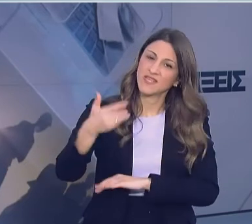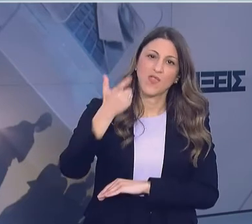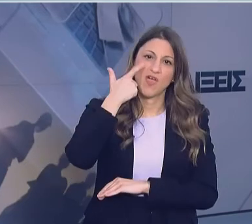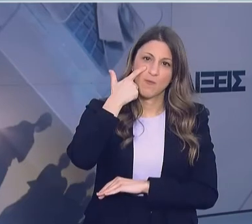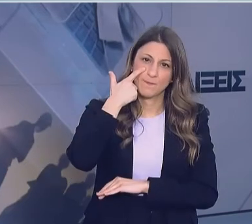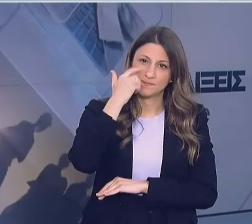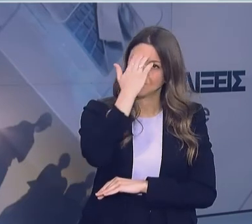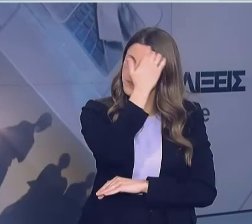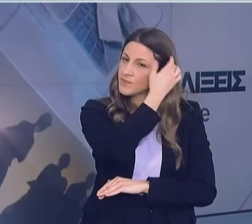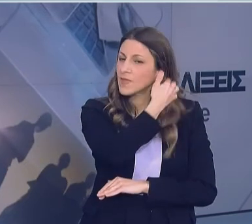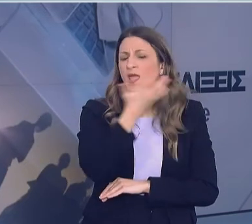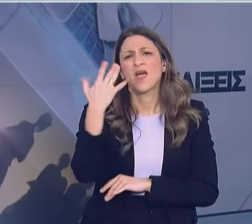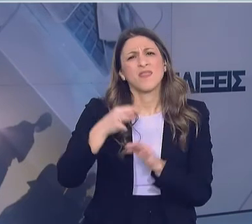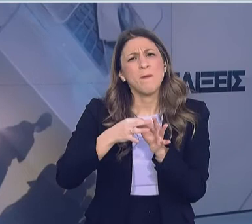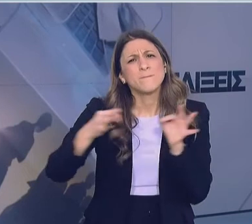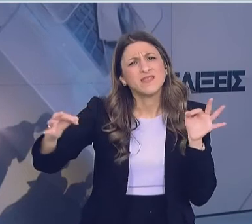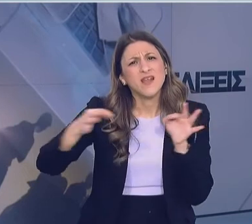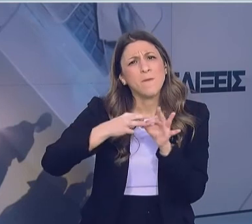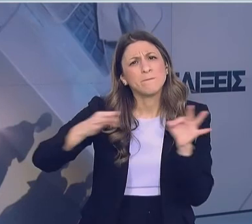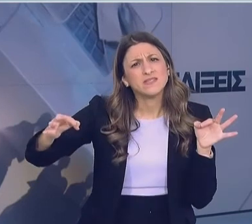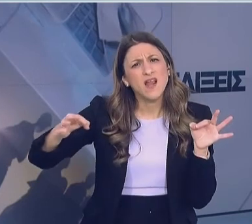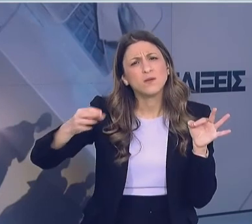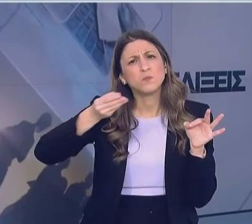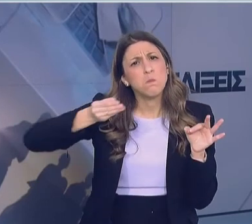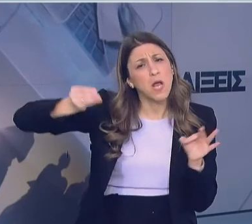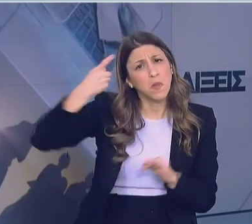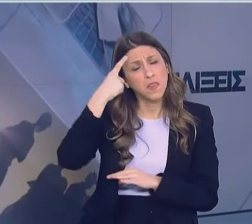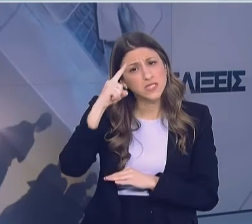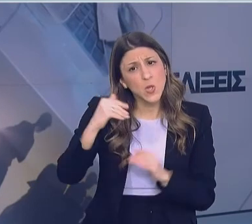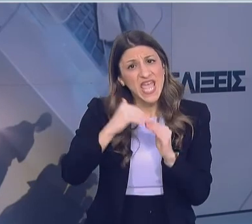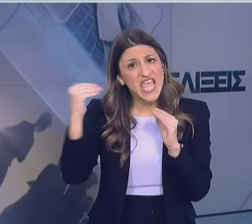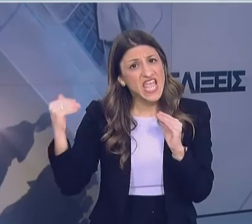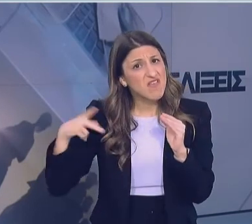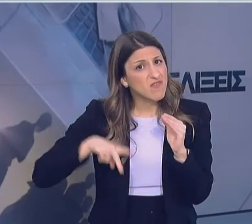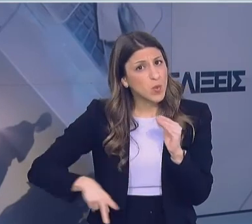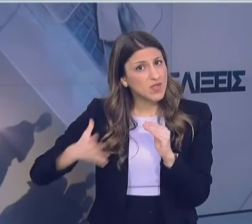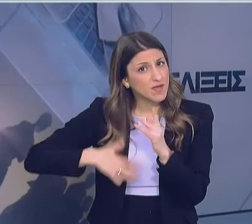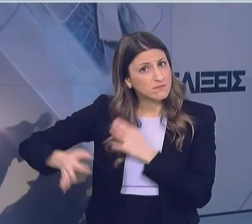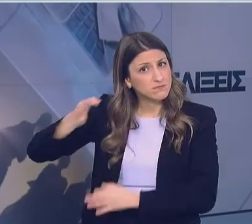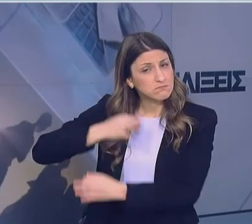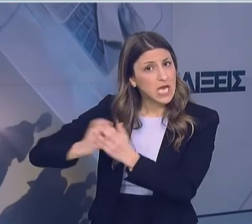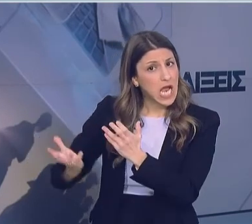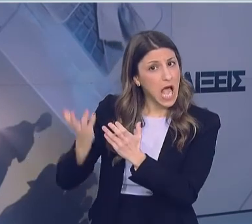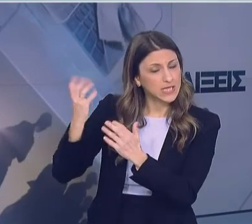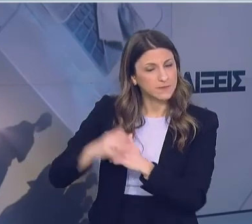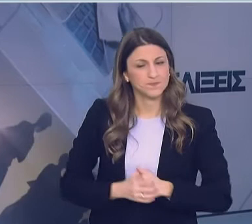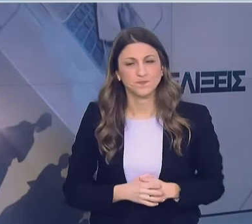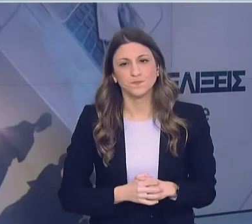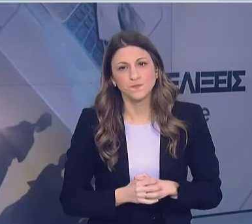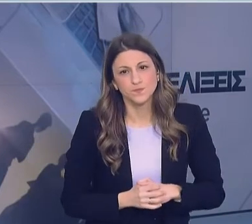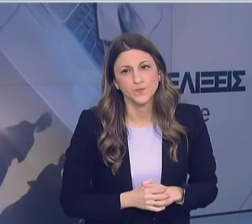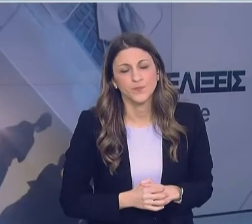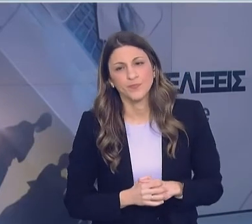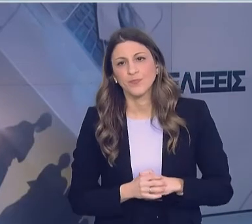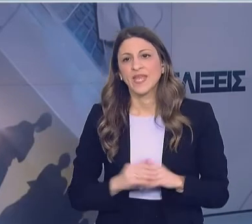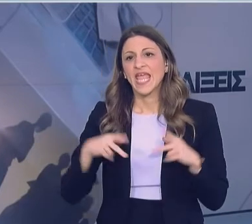Όσον αφορά τα περιοριστικά μέτρα, νομίζω απάντησα προηγουμένως. Δεν ξέρω αν θέλει ο Υφυπουργός να προσθέσει κάτι. Ξέρετε, ακούω συνέχεια όλο